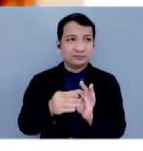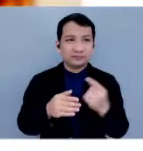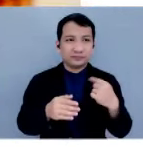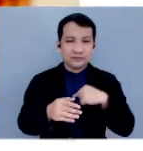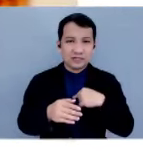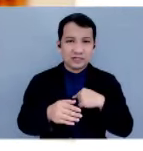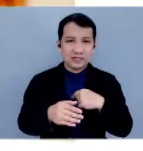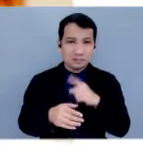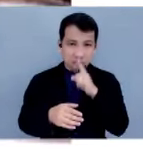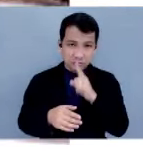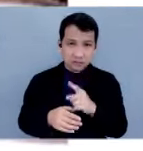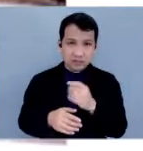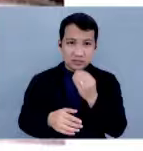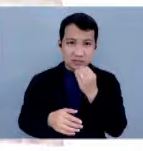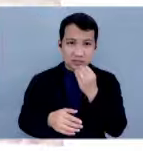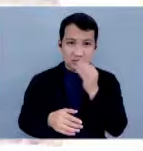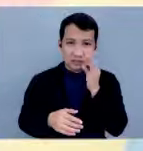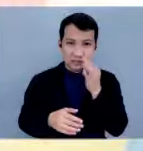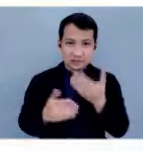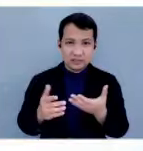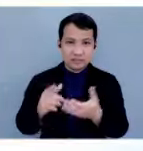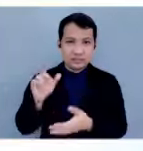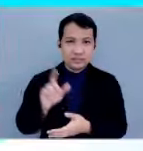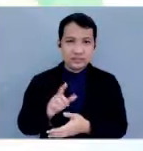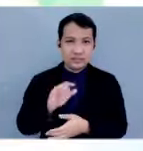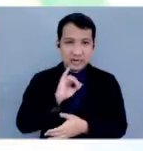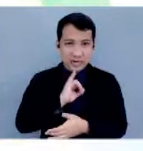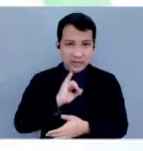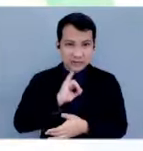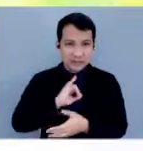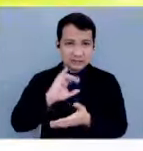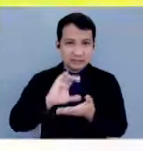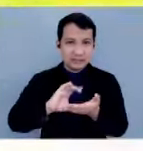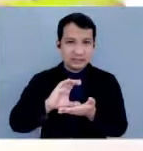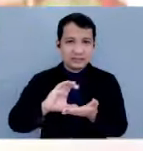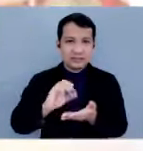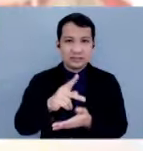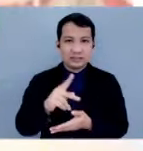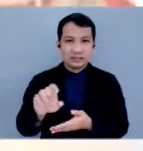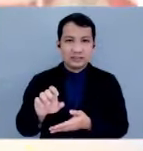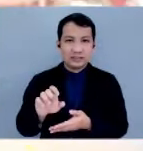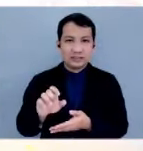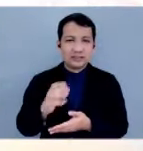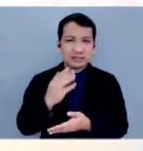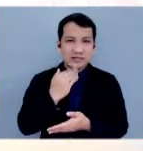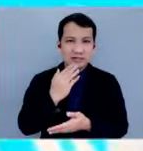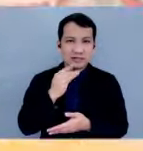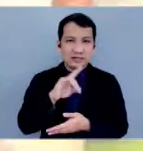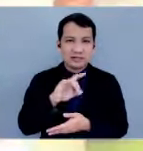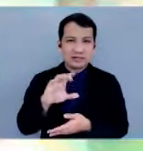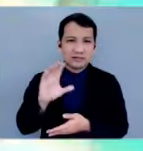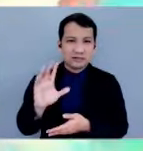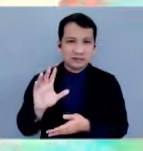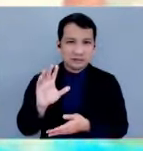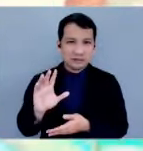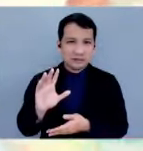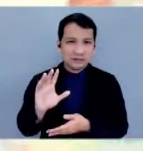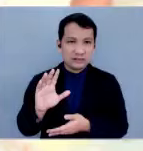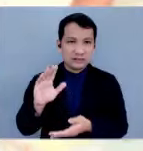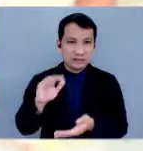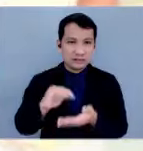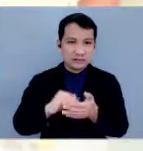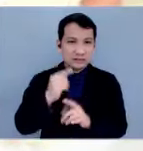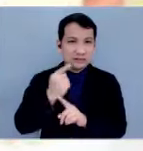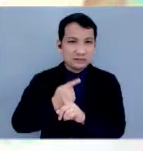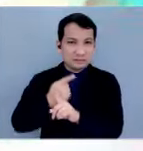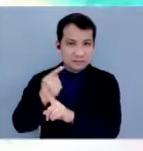real fruits and no preservatives ang kanyang mga ice cream cake. Ngayon, matamis na 150,000 pesos na ang kinikita